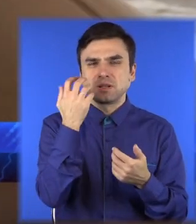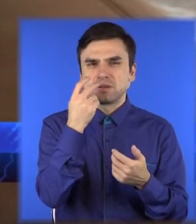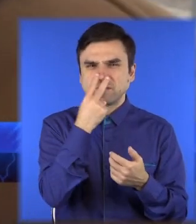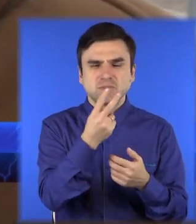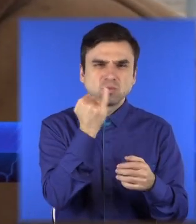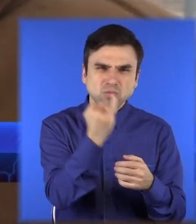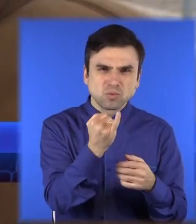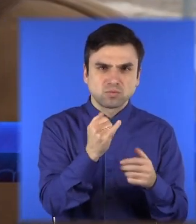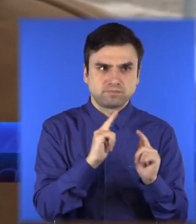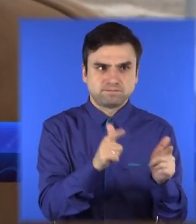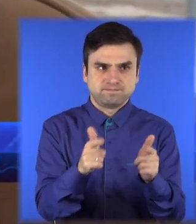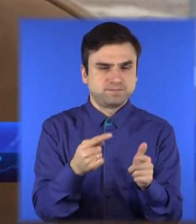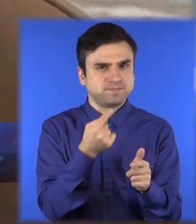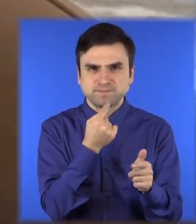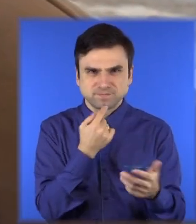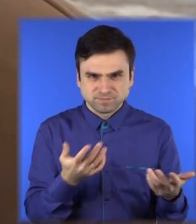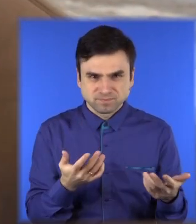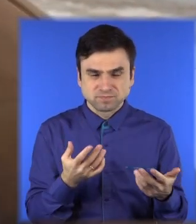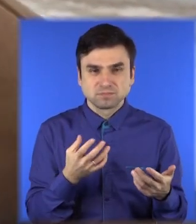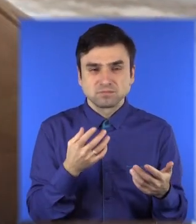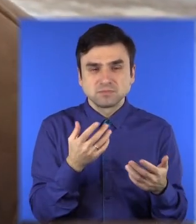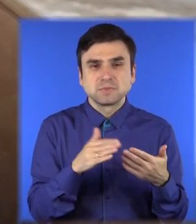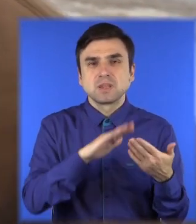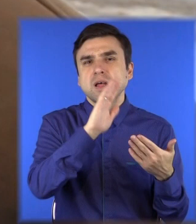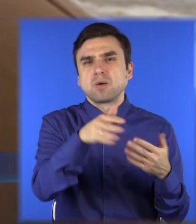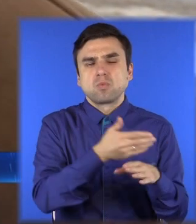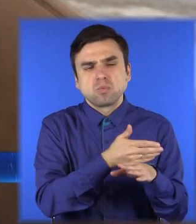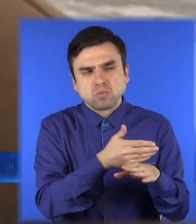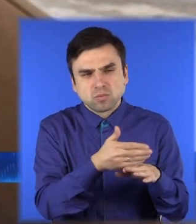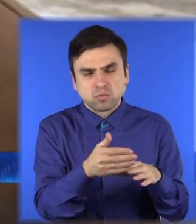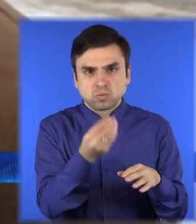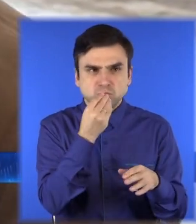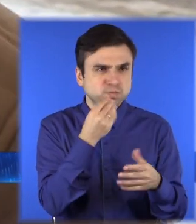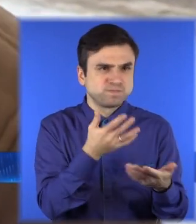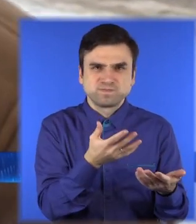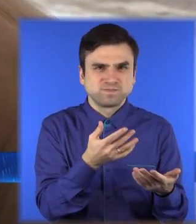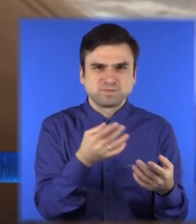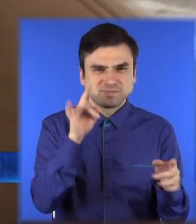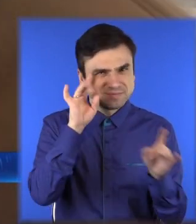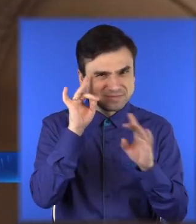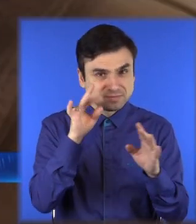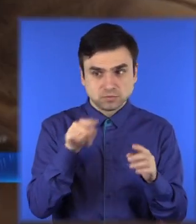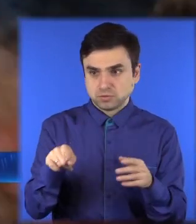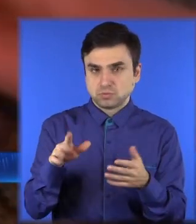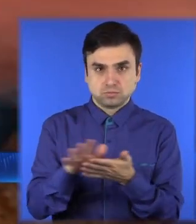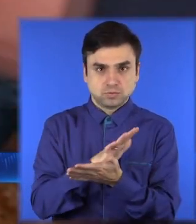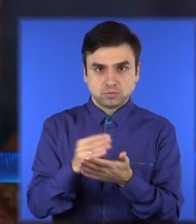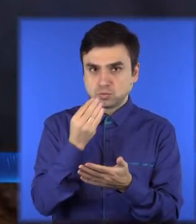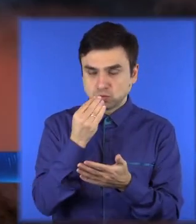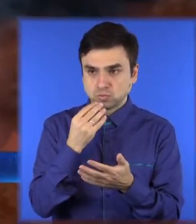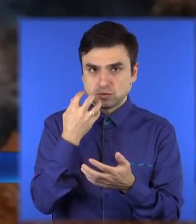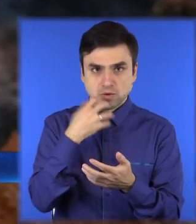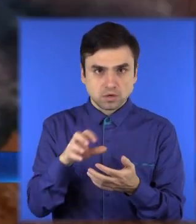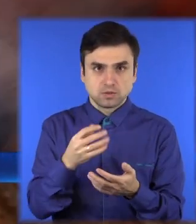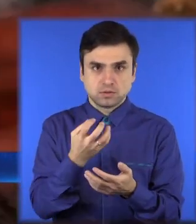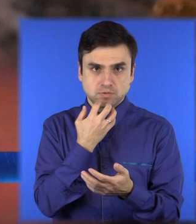І, во-вторых, не завжди виходить, додому приходиш вже поздно. І, а тут безплатно гарячі, вкусні обіди. А якщо їсти